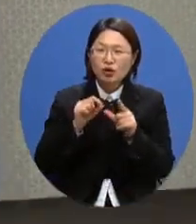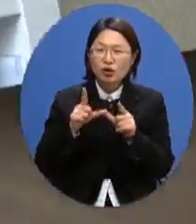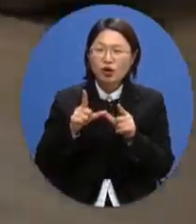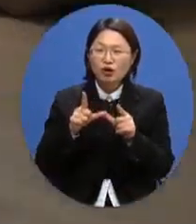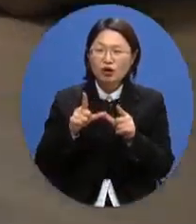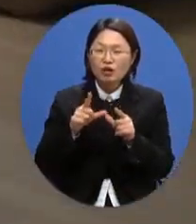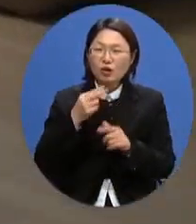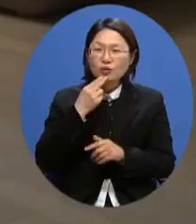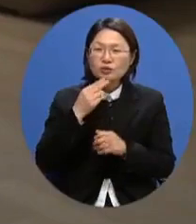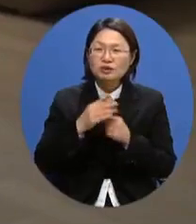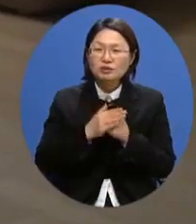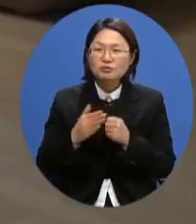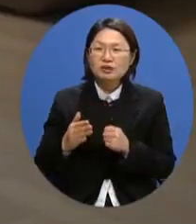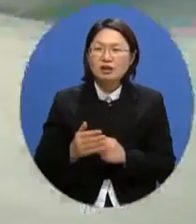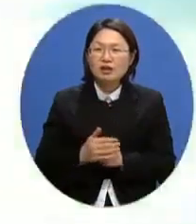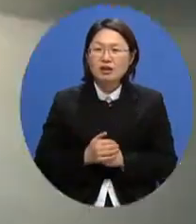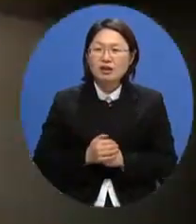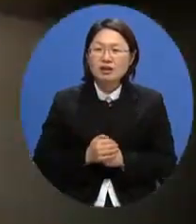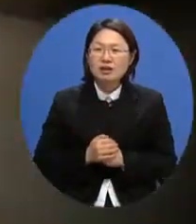해줬었거든요.